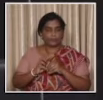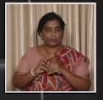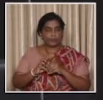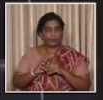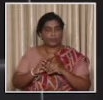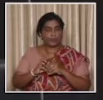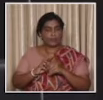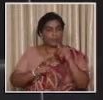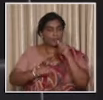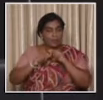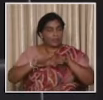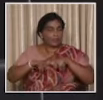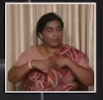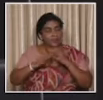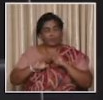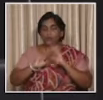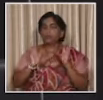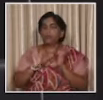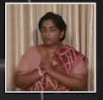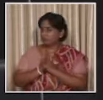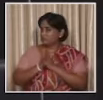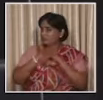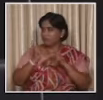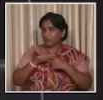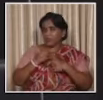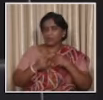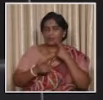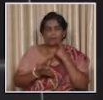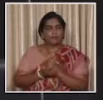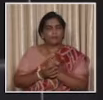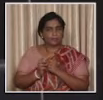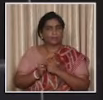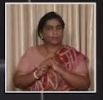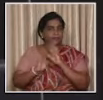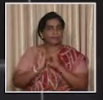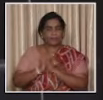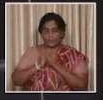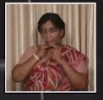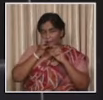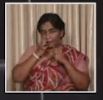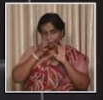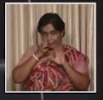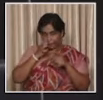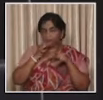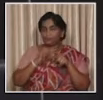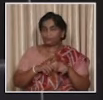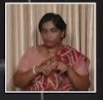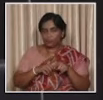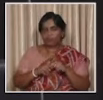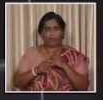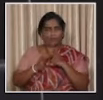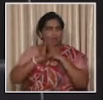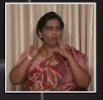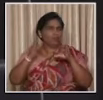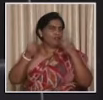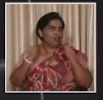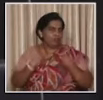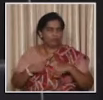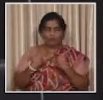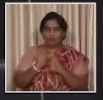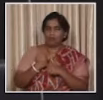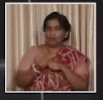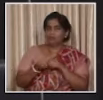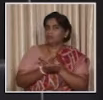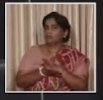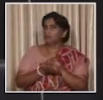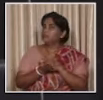ට්‍රීට්මන්ට් කෙමිකල්ස් and all these things, they have lot of difficulties. Most of them are failing. Maintenance. Yeah, maintenance is the issue. This failure, if